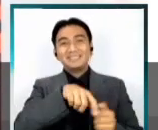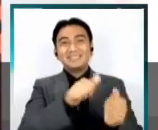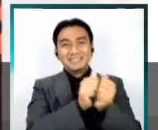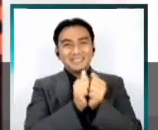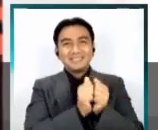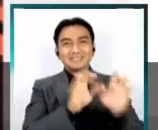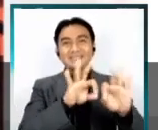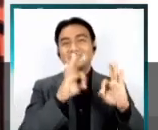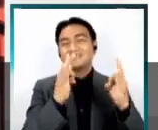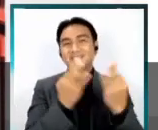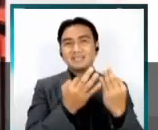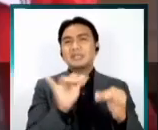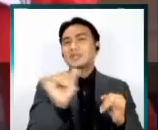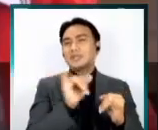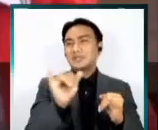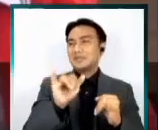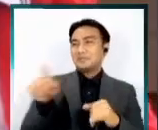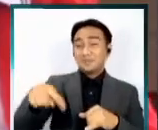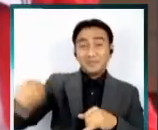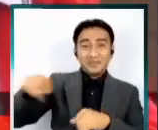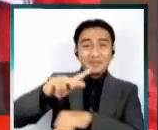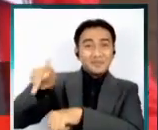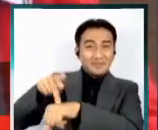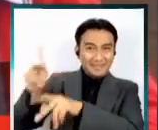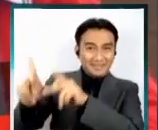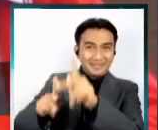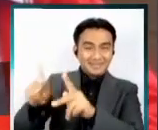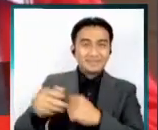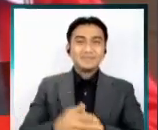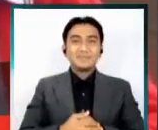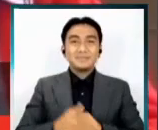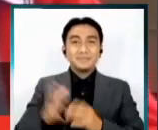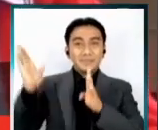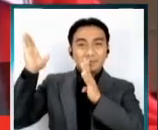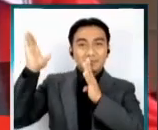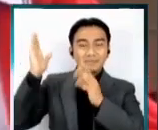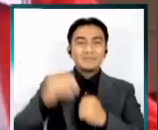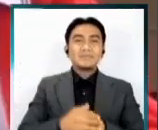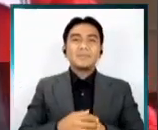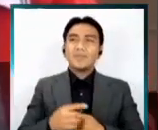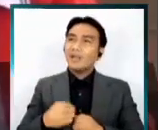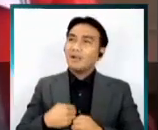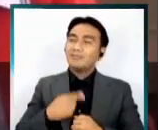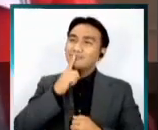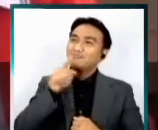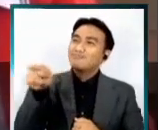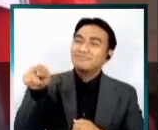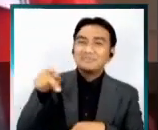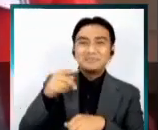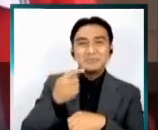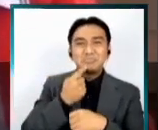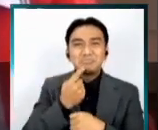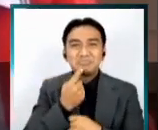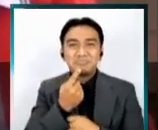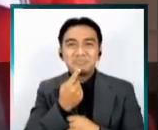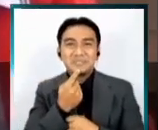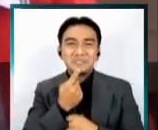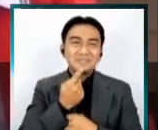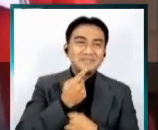nasa Pilipinas. Nanamiss ko na sila. I miss them so much. Labi na sa aking